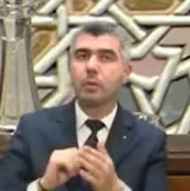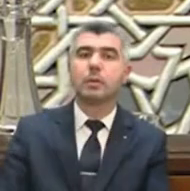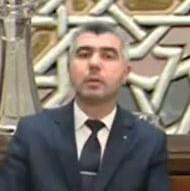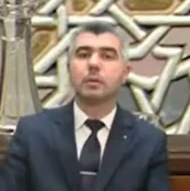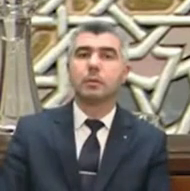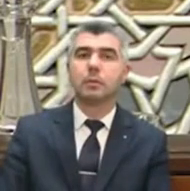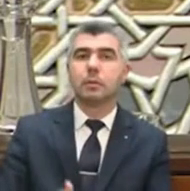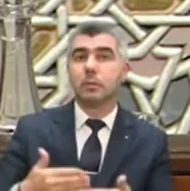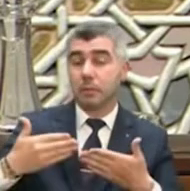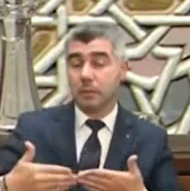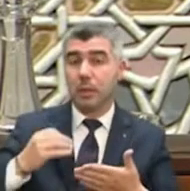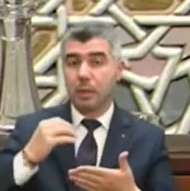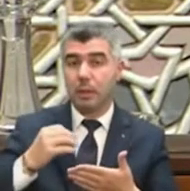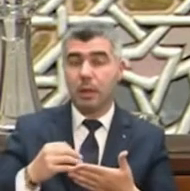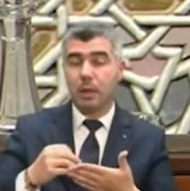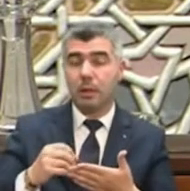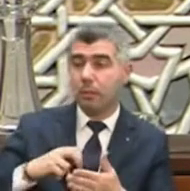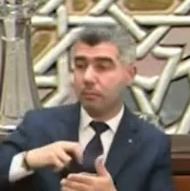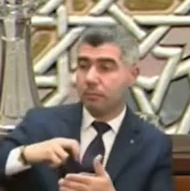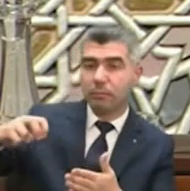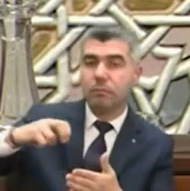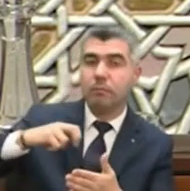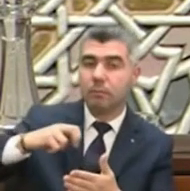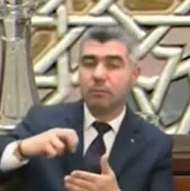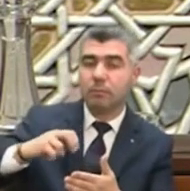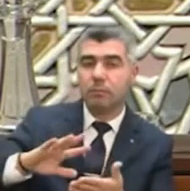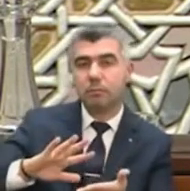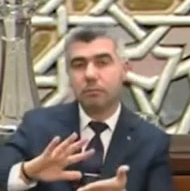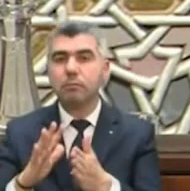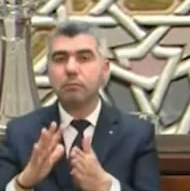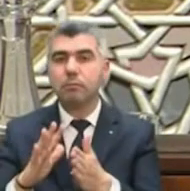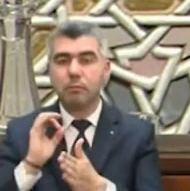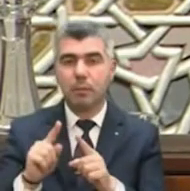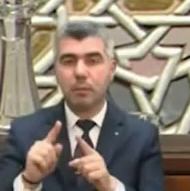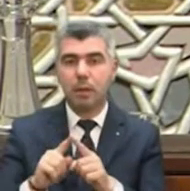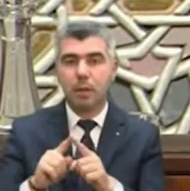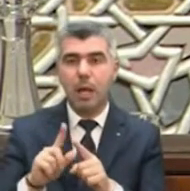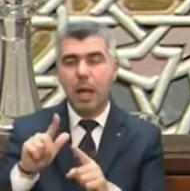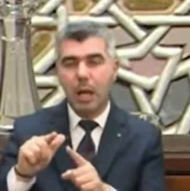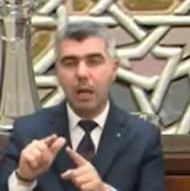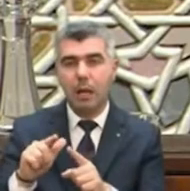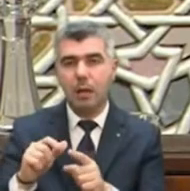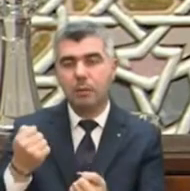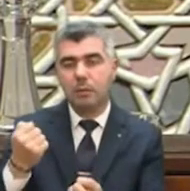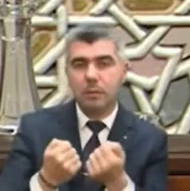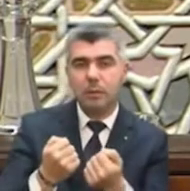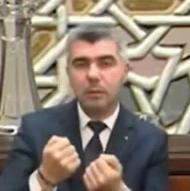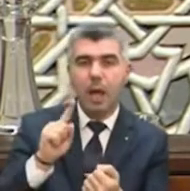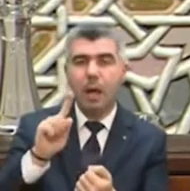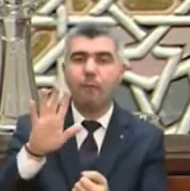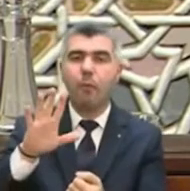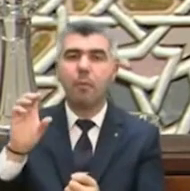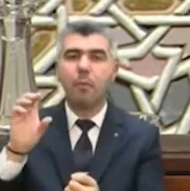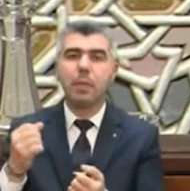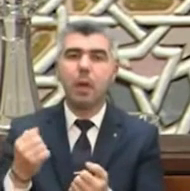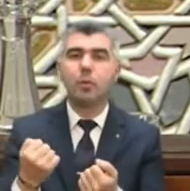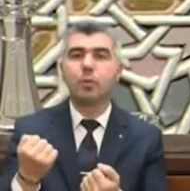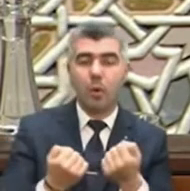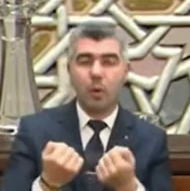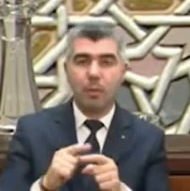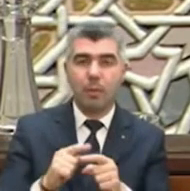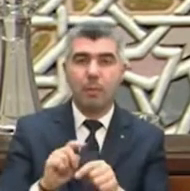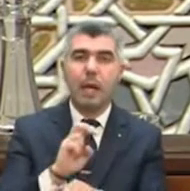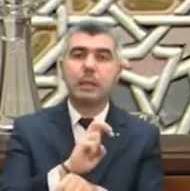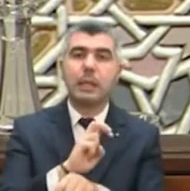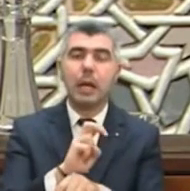وحاليا الحاجيات ديال الترقل ديال هذه الساكنه تغطيها خاصه النقل المزدوج بحوالي 1500 عربه والسيارات الاجره